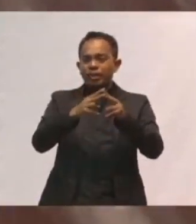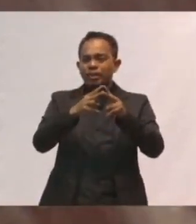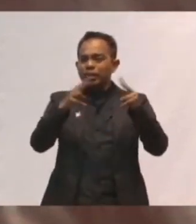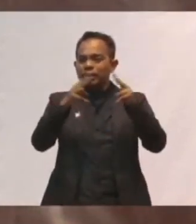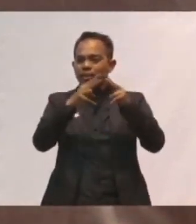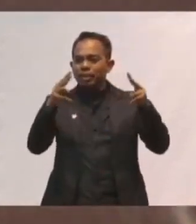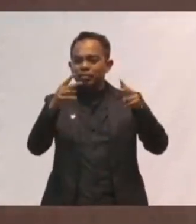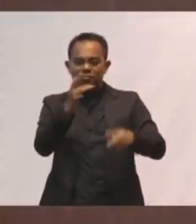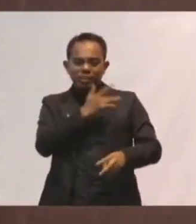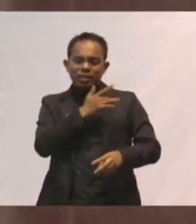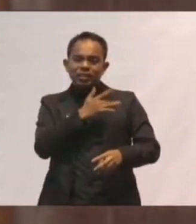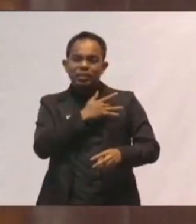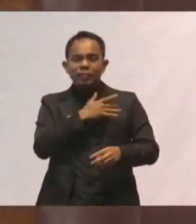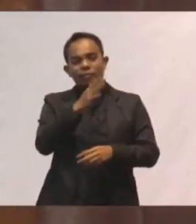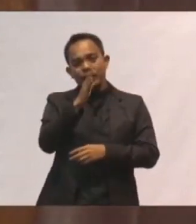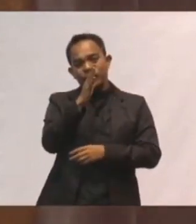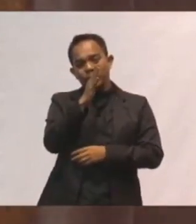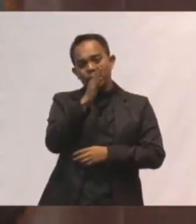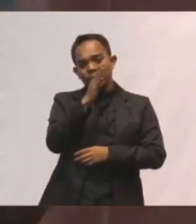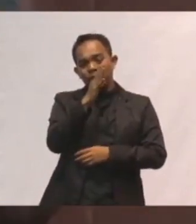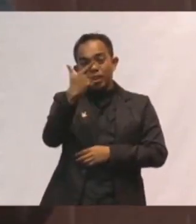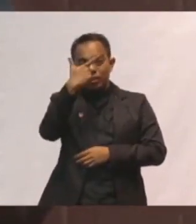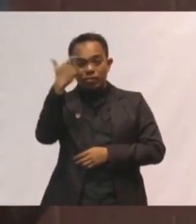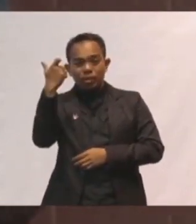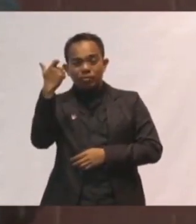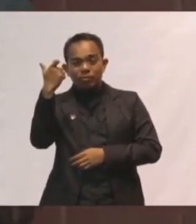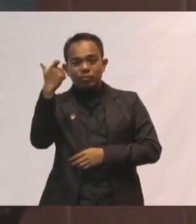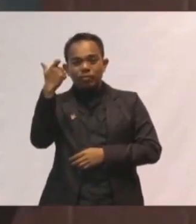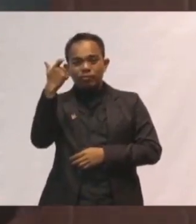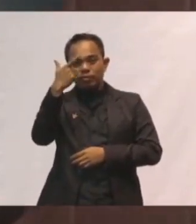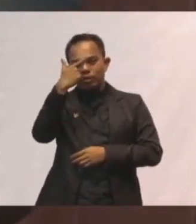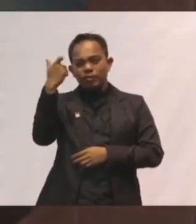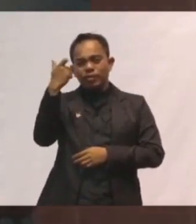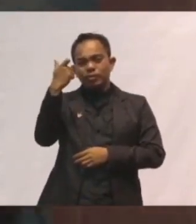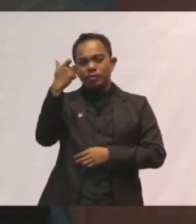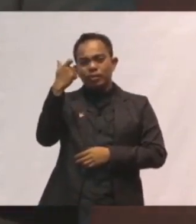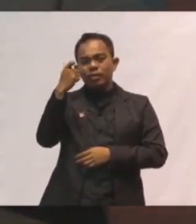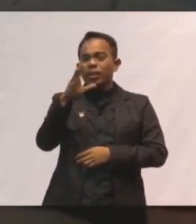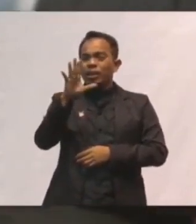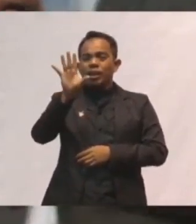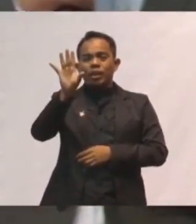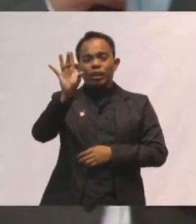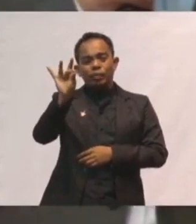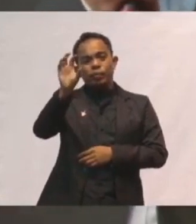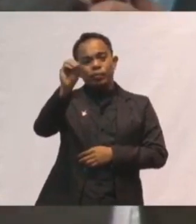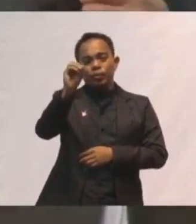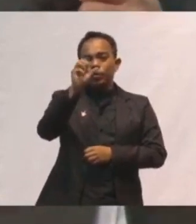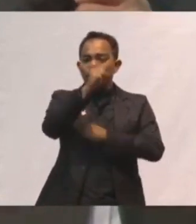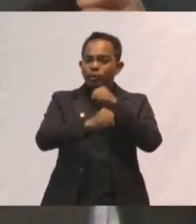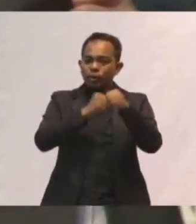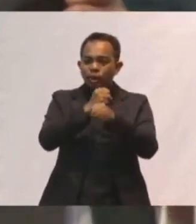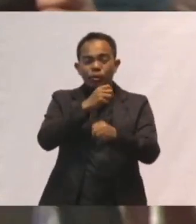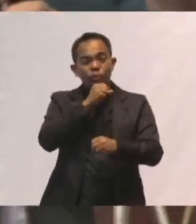ibu. Kerana selama 80 tahun usiaku